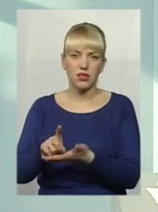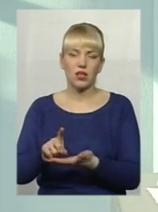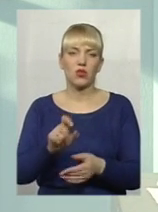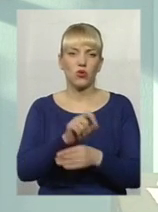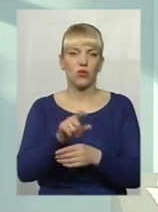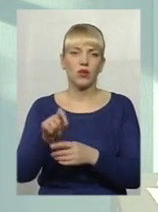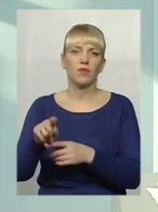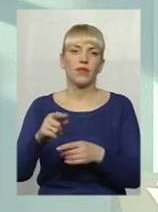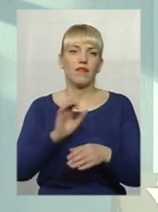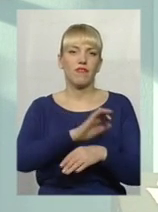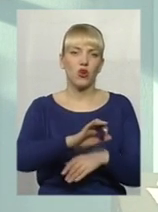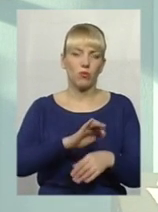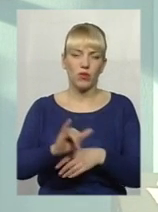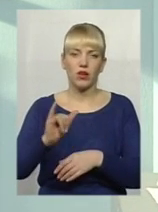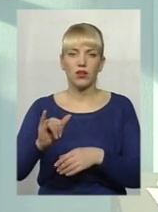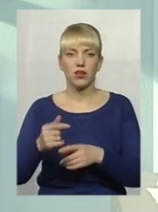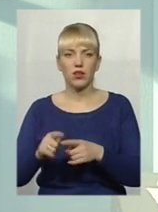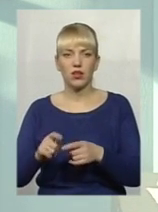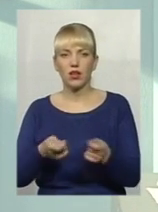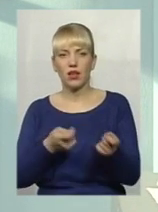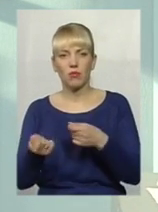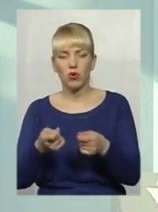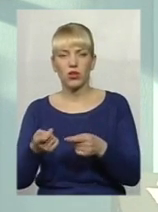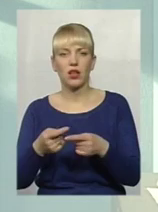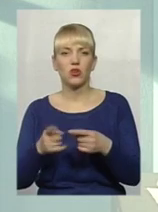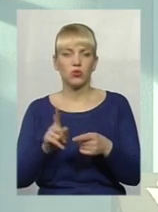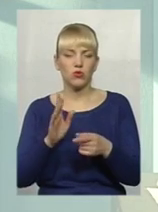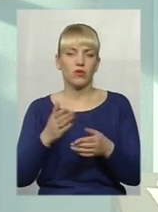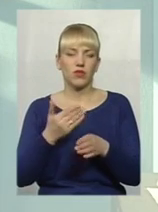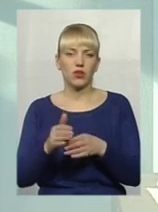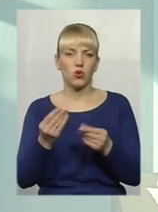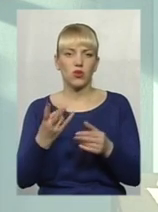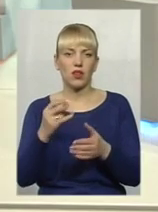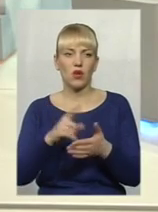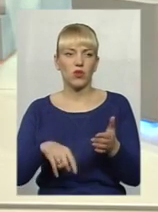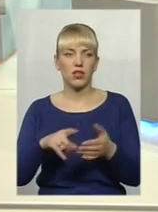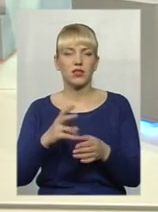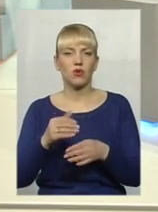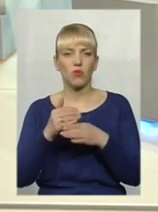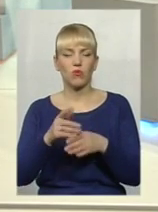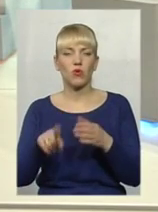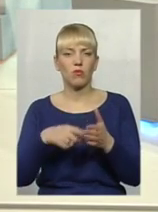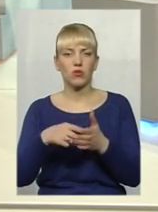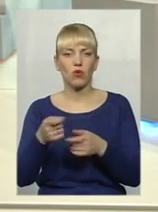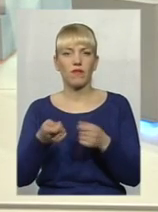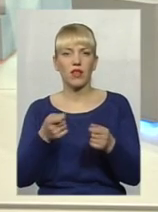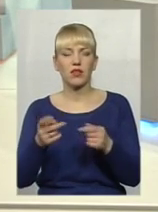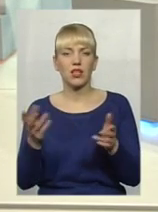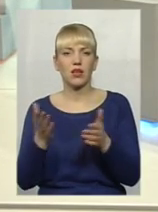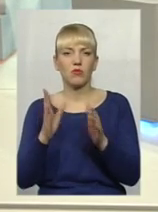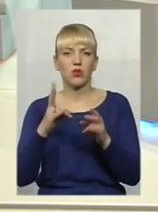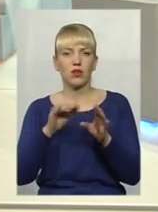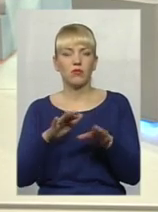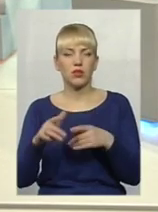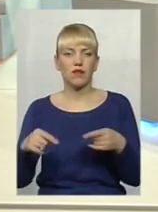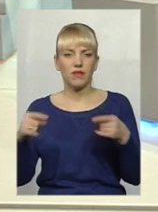відходів. Ну, виділяти кошти на їх утилізацію. Вже з допомогою міської влади, яка тільки буде місця